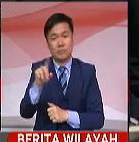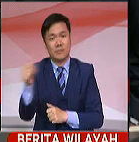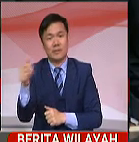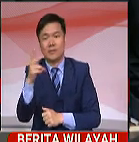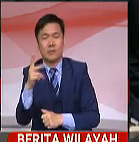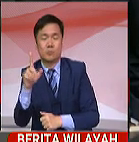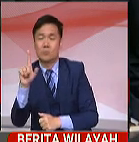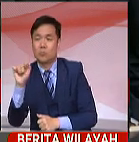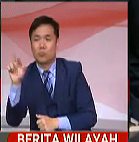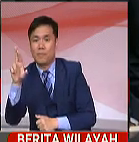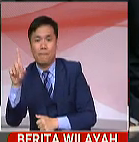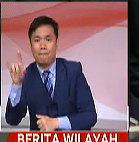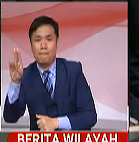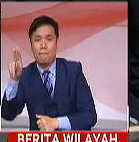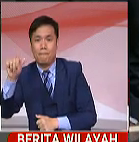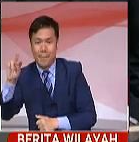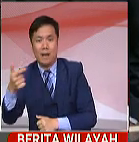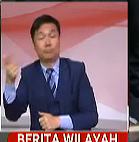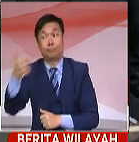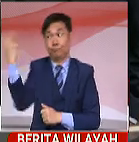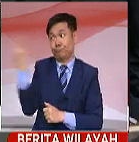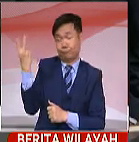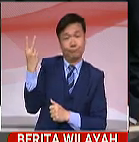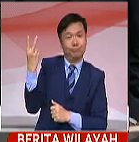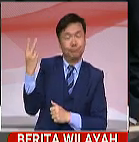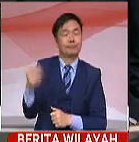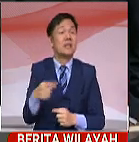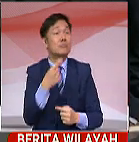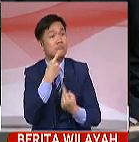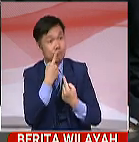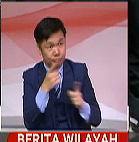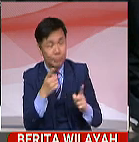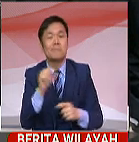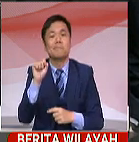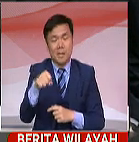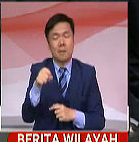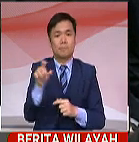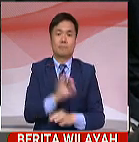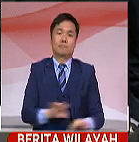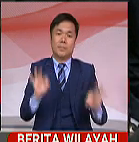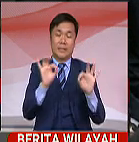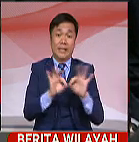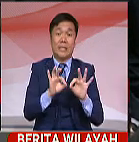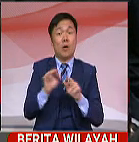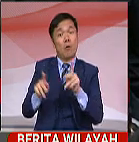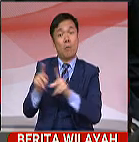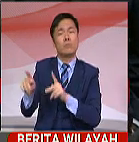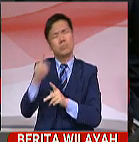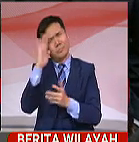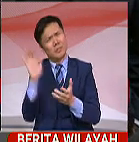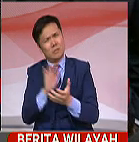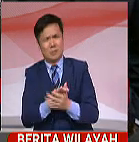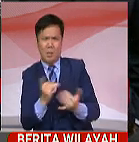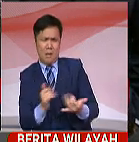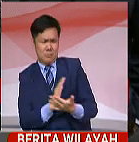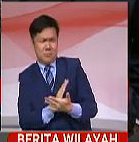Balang. Saya rasa memang perlulah dan memang yang baiklah supaya rakyat yakin. Sekarang ni rakyat kadang-kadang tidak